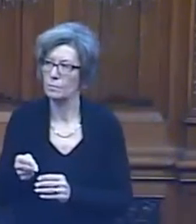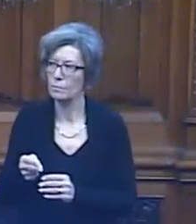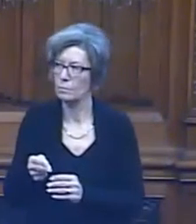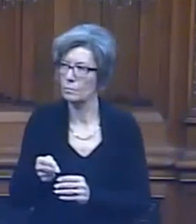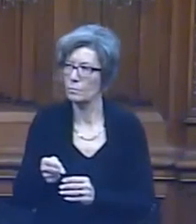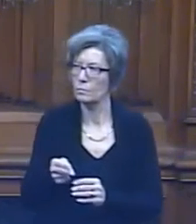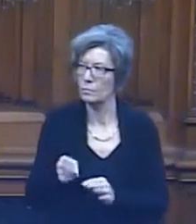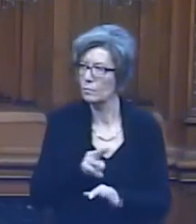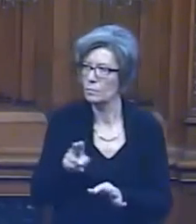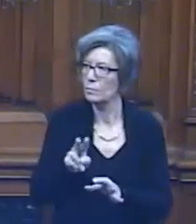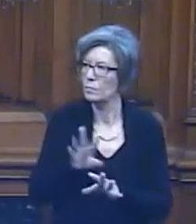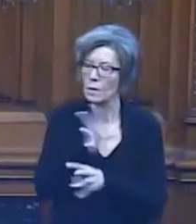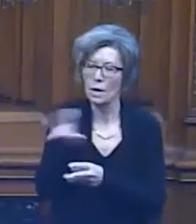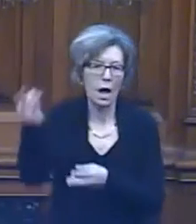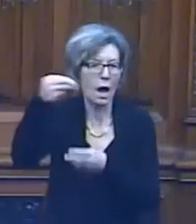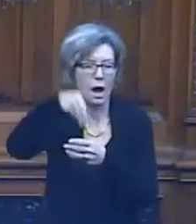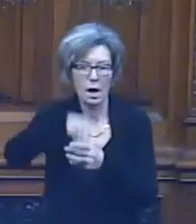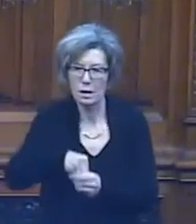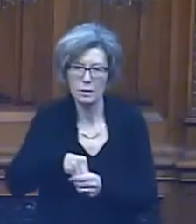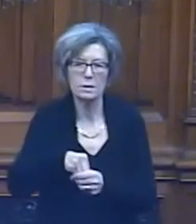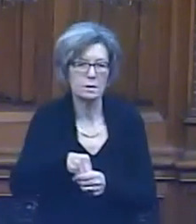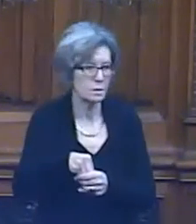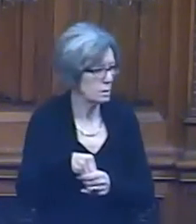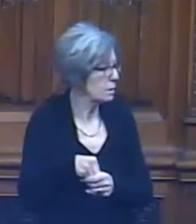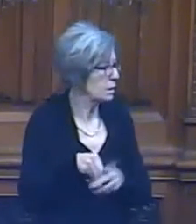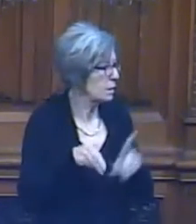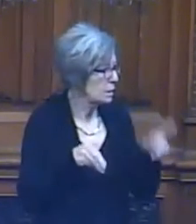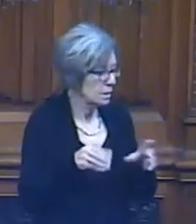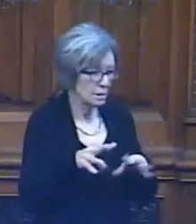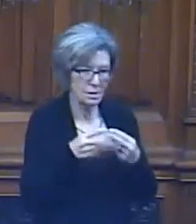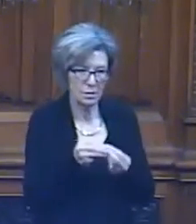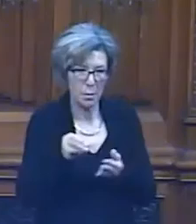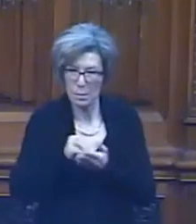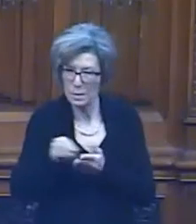Nein, das ist schon alles inkludiert in, oh ja.